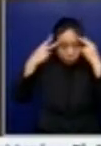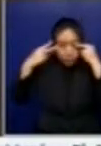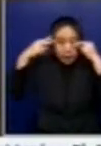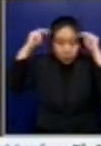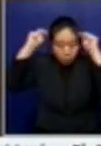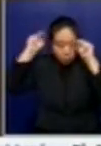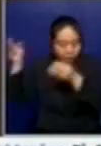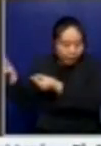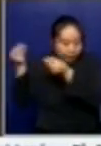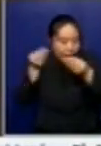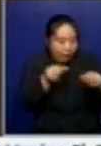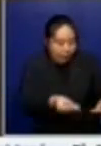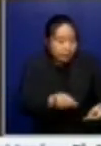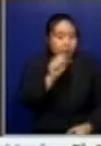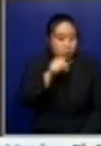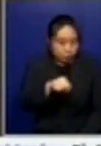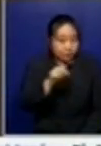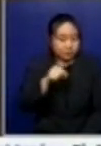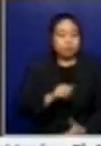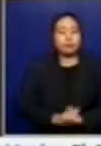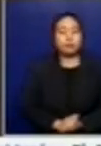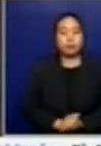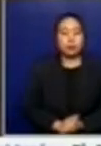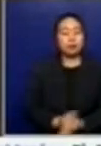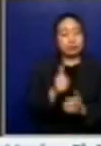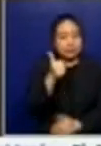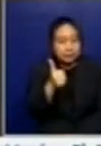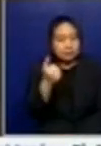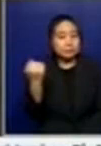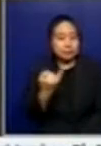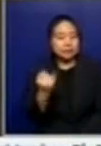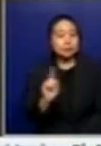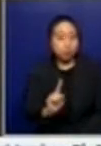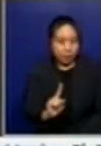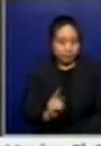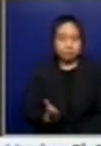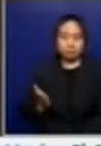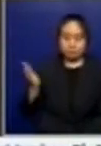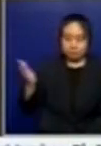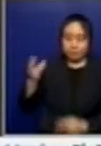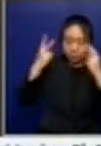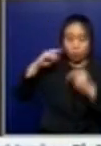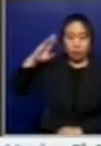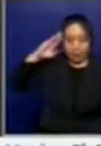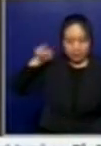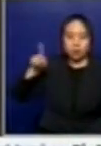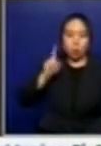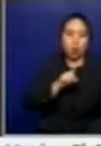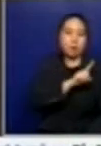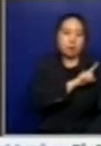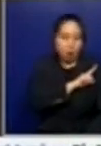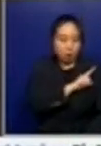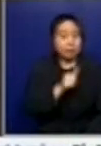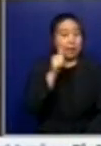ให้ไปทั้งสิ้นใช่ไหมครับเพราะฉะนั้นจะดีจะชั่วยังไงคุณประยุทธ์ก็ต้องรับผิดชอบนะครับดีก็ต้อง